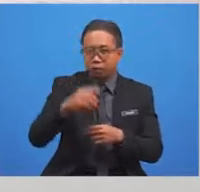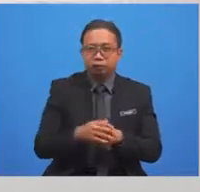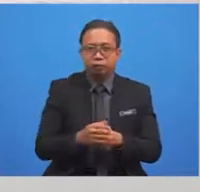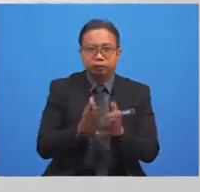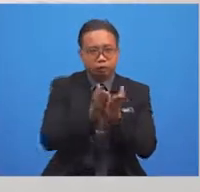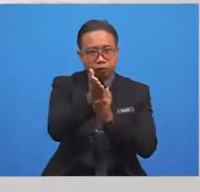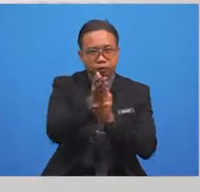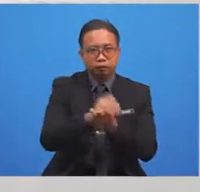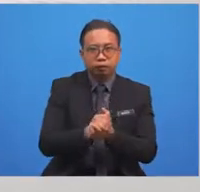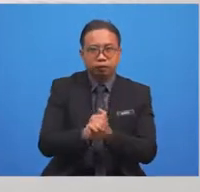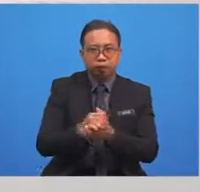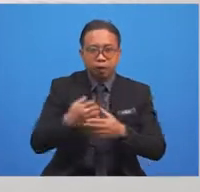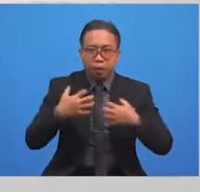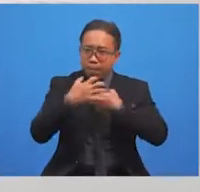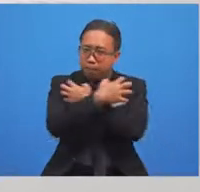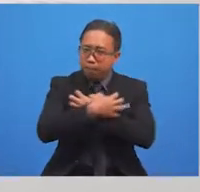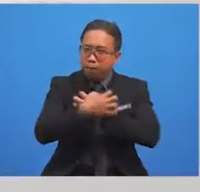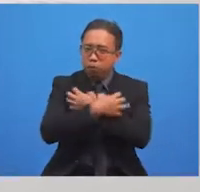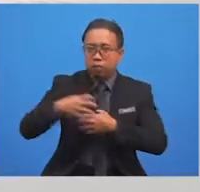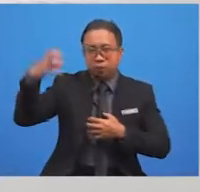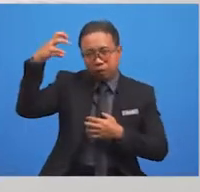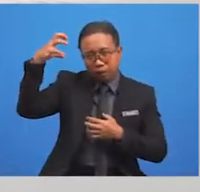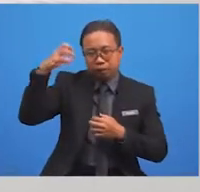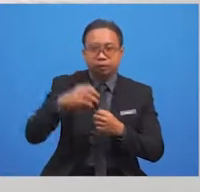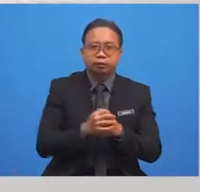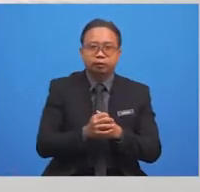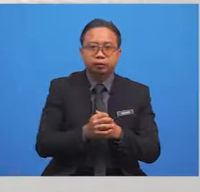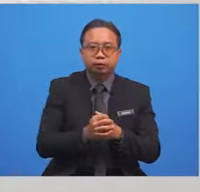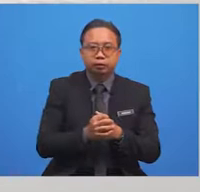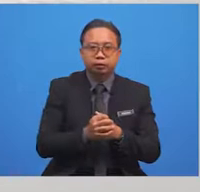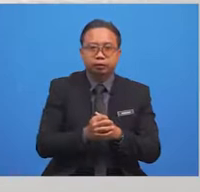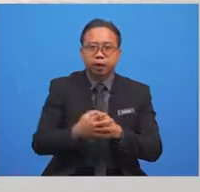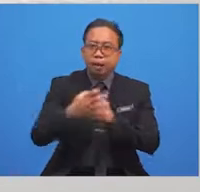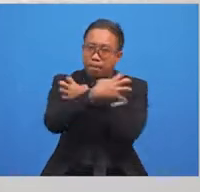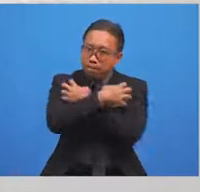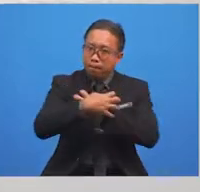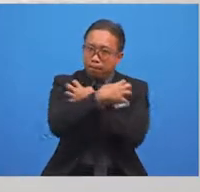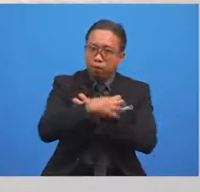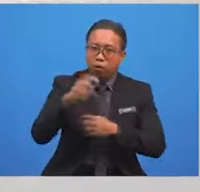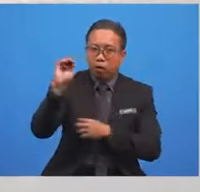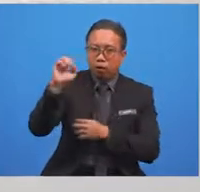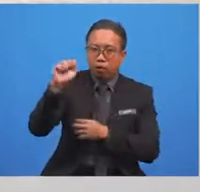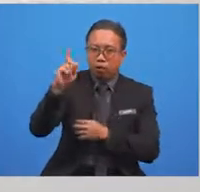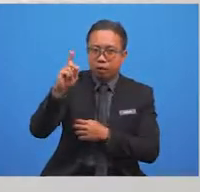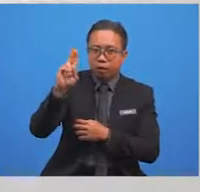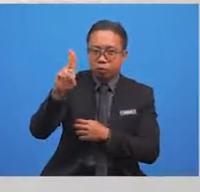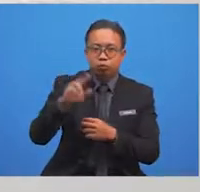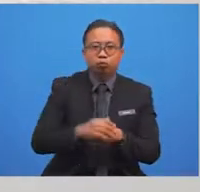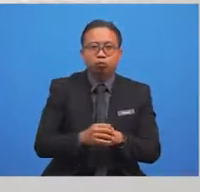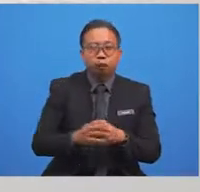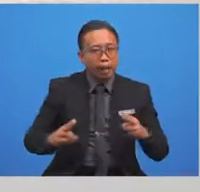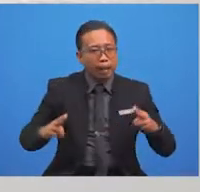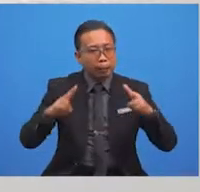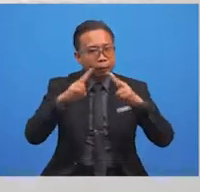adalah beruang matahari atau dikenali sebagai beruang madu. Habitat untuk